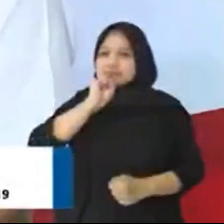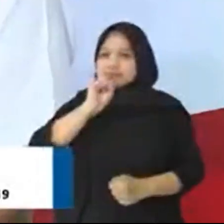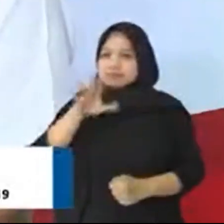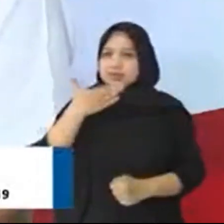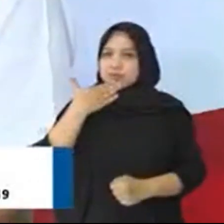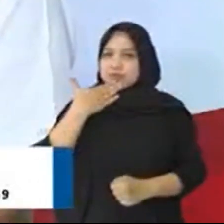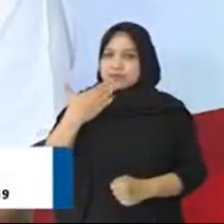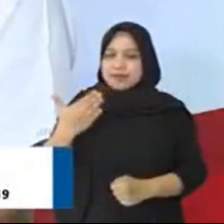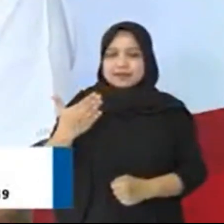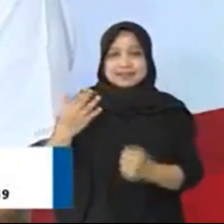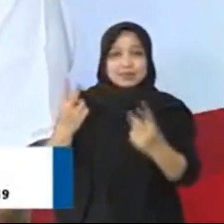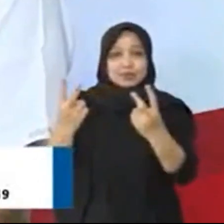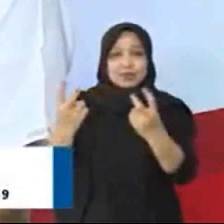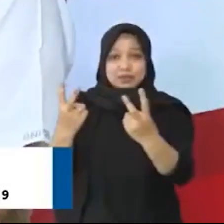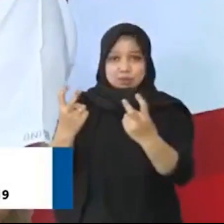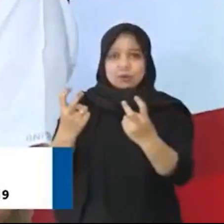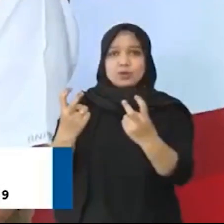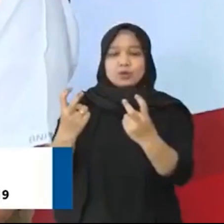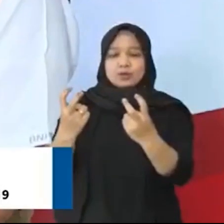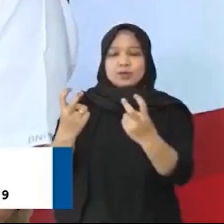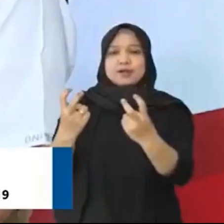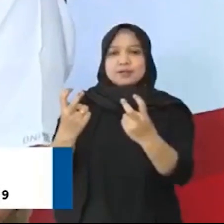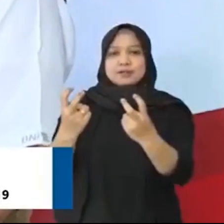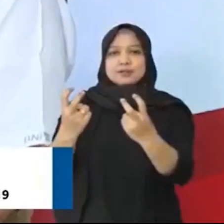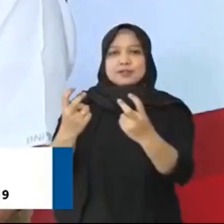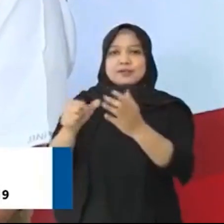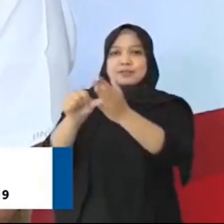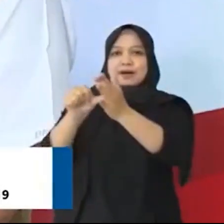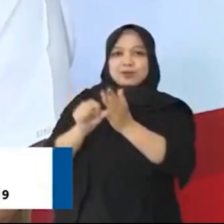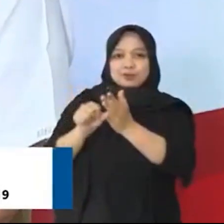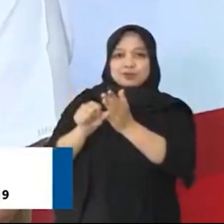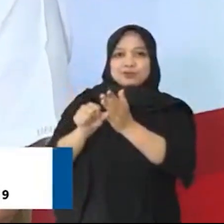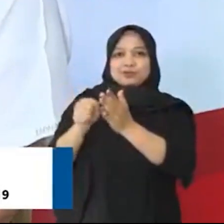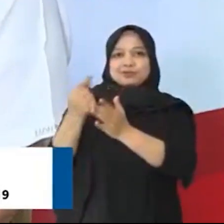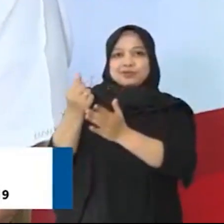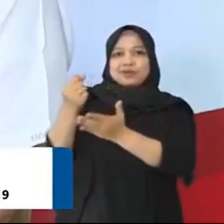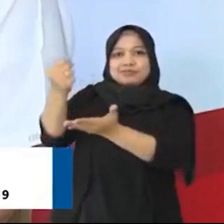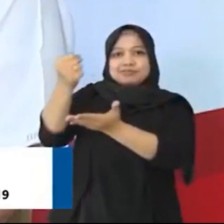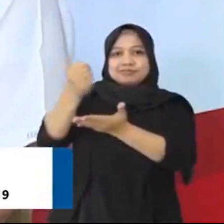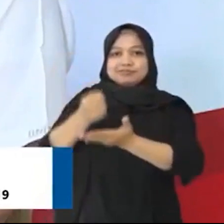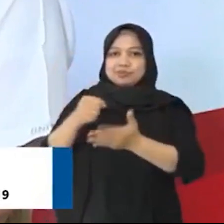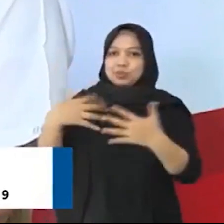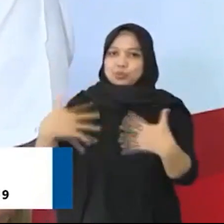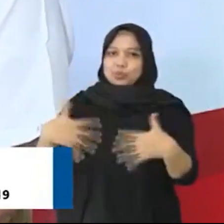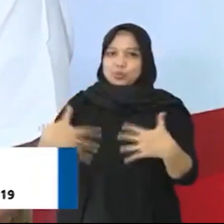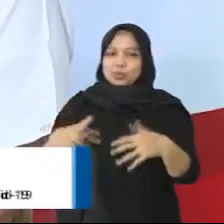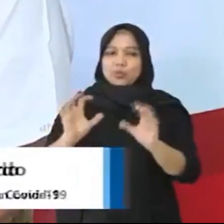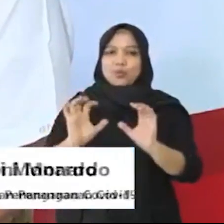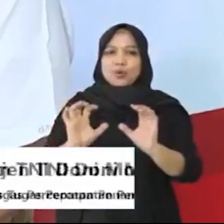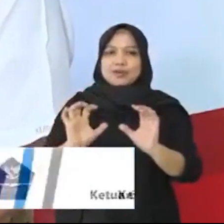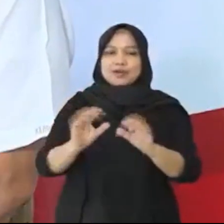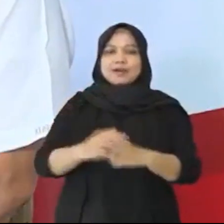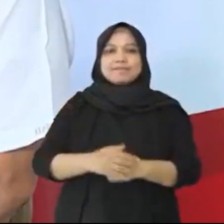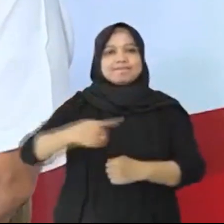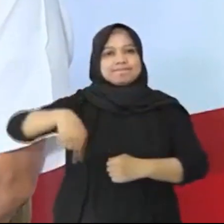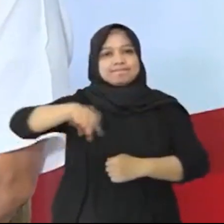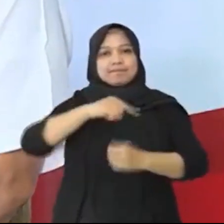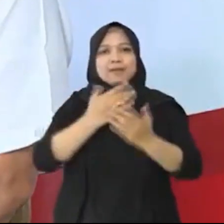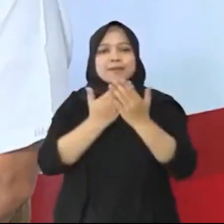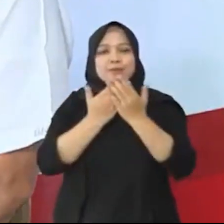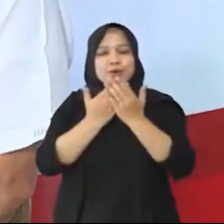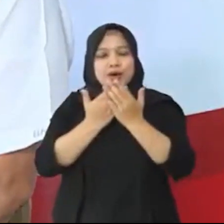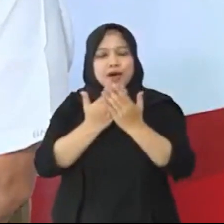yang telah mendonasikan dana yang cukup besar kami berdoa semoga